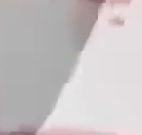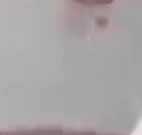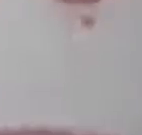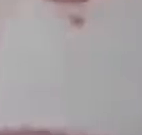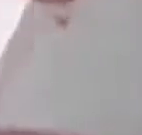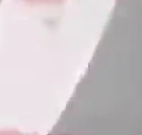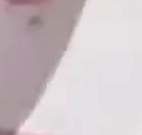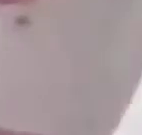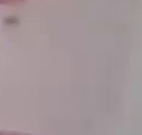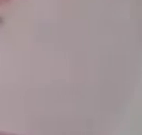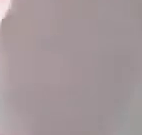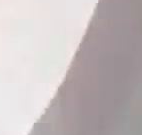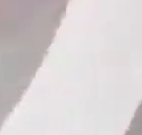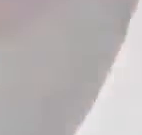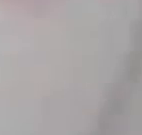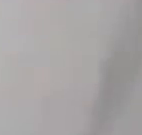Hai